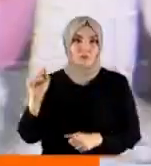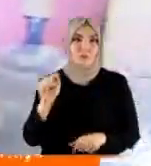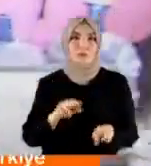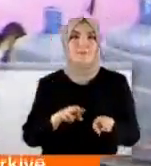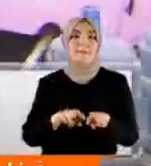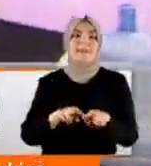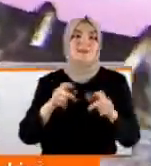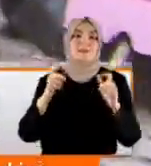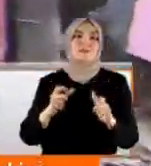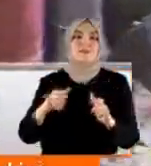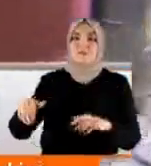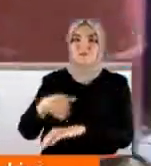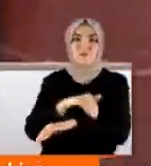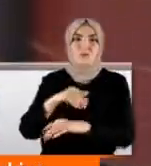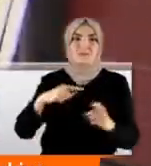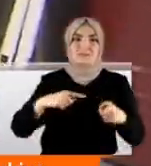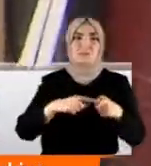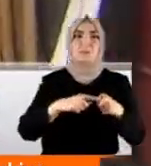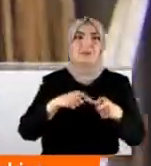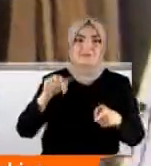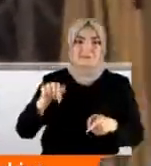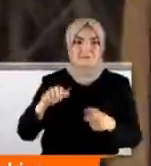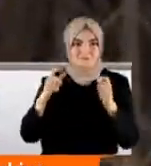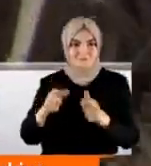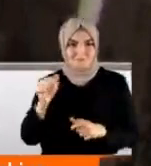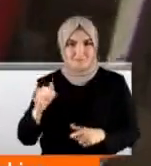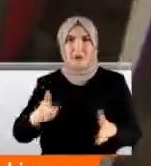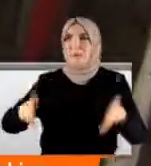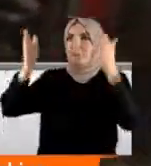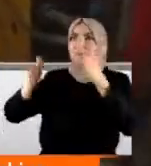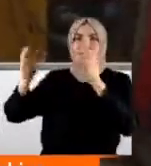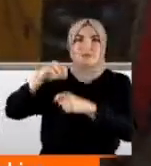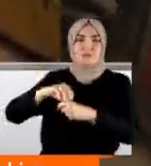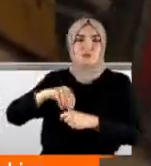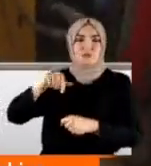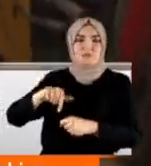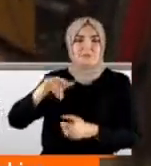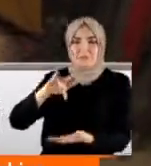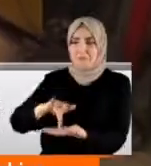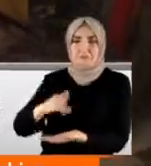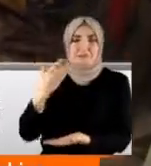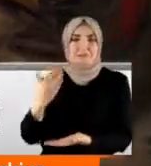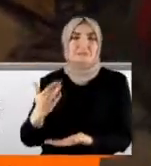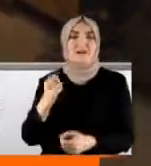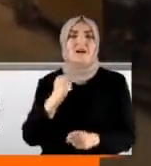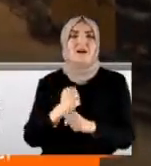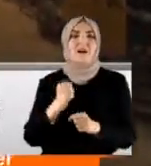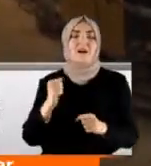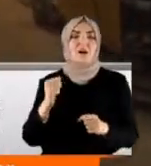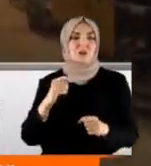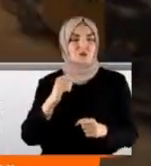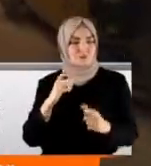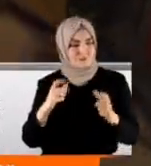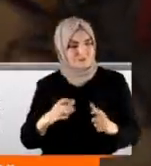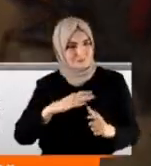sokakta apartmanlar arasında kalmış bir garaj var. Garajda da iki usta var, işinin ehli. Öyle müthiş işler yapıyorlar ki